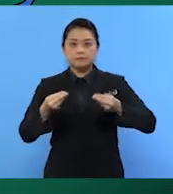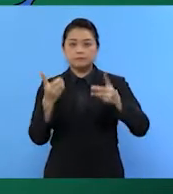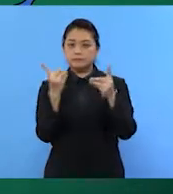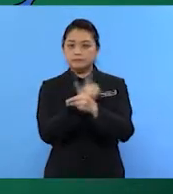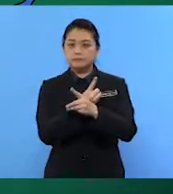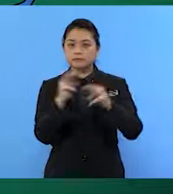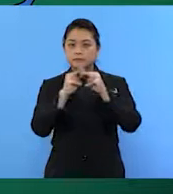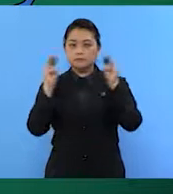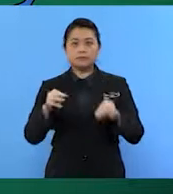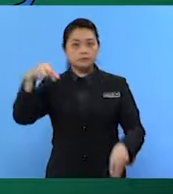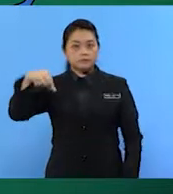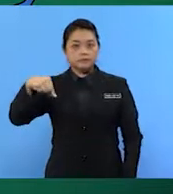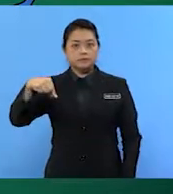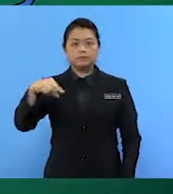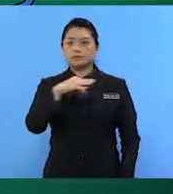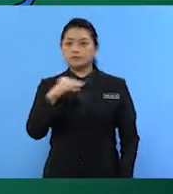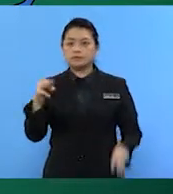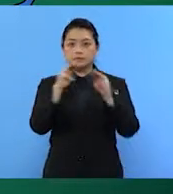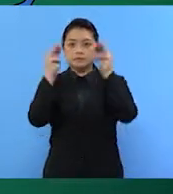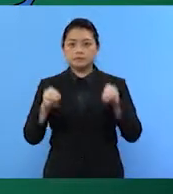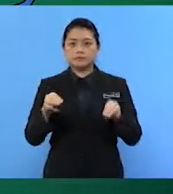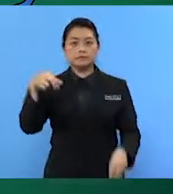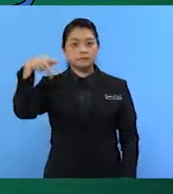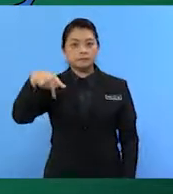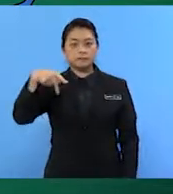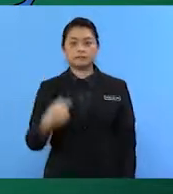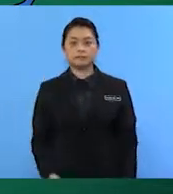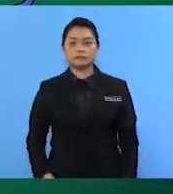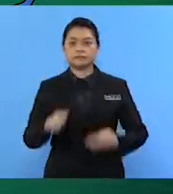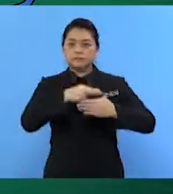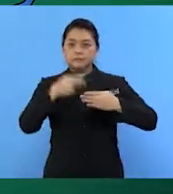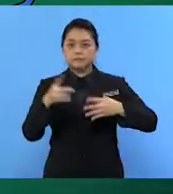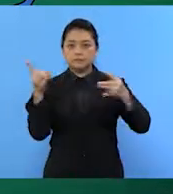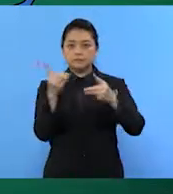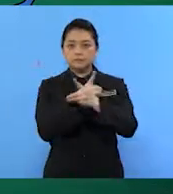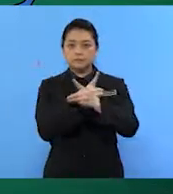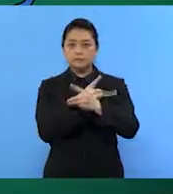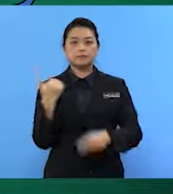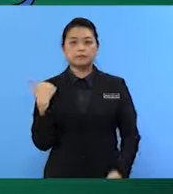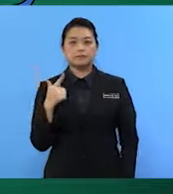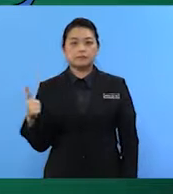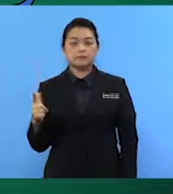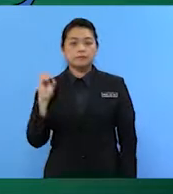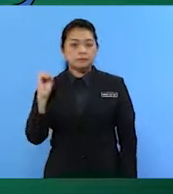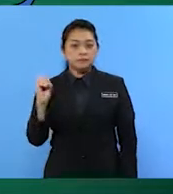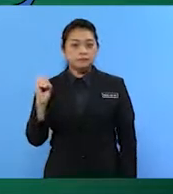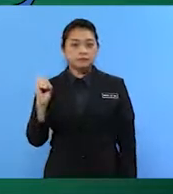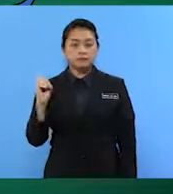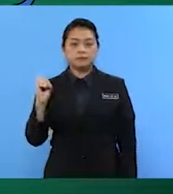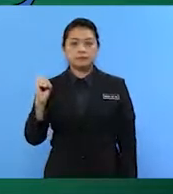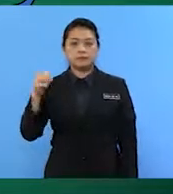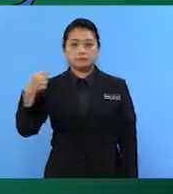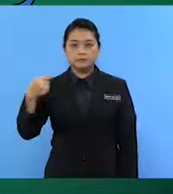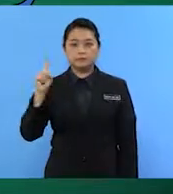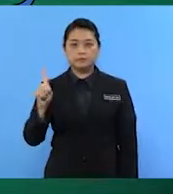pendaraban matriks Q dengan matriks P. Hasil pendaraban ialah sifar